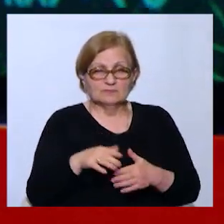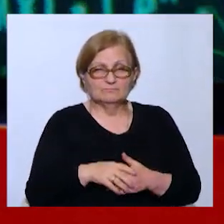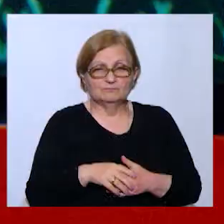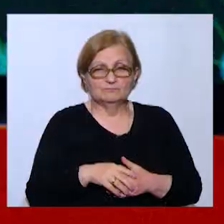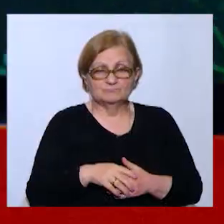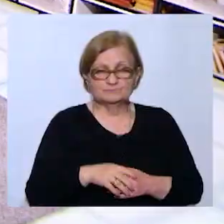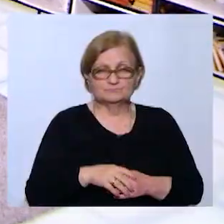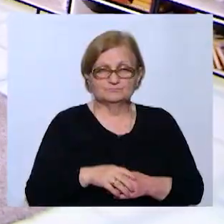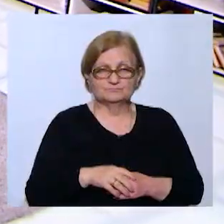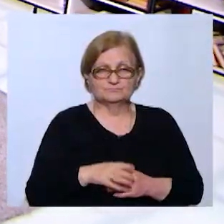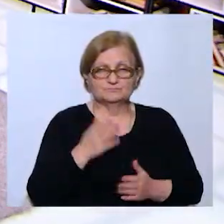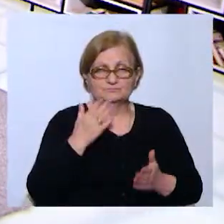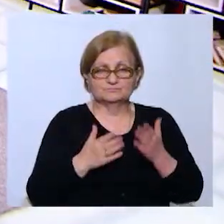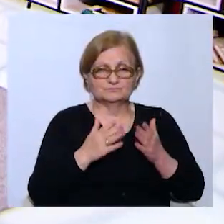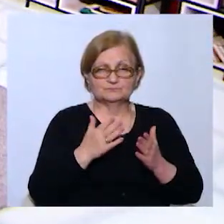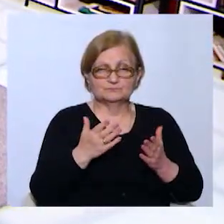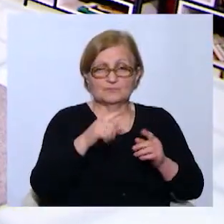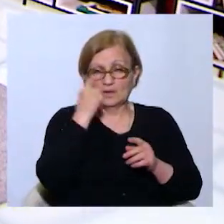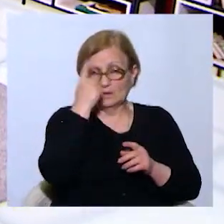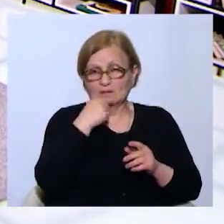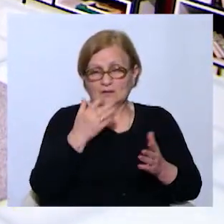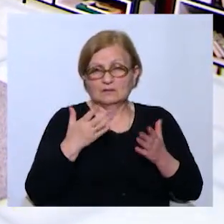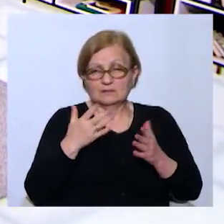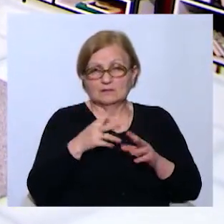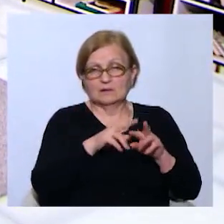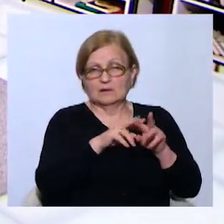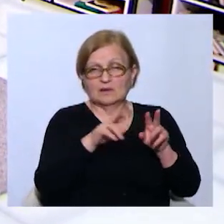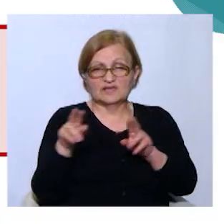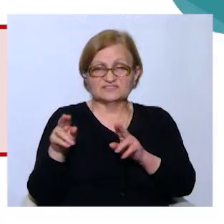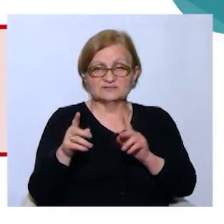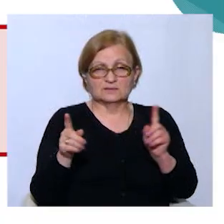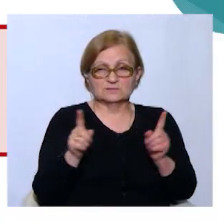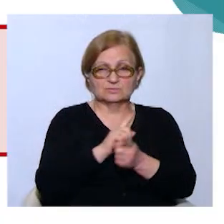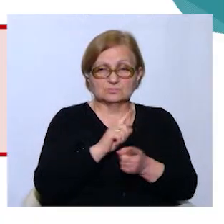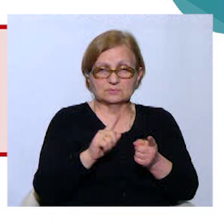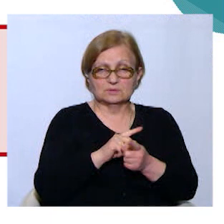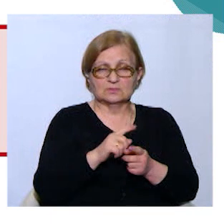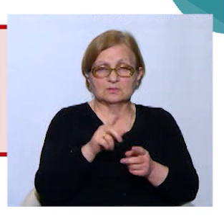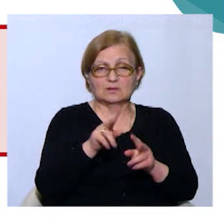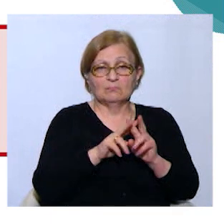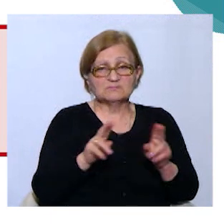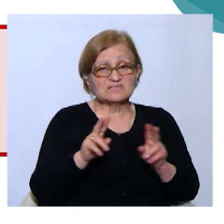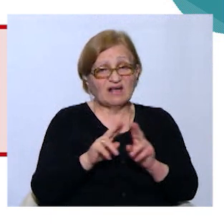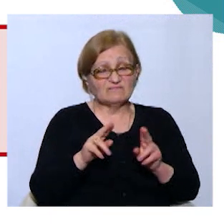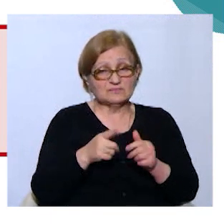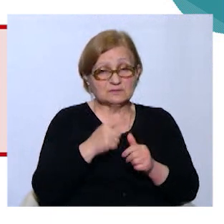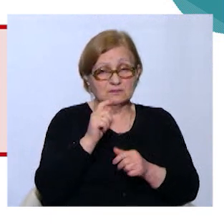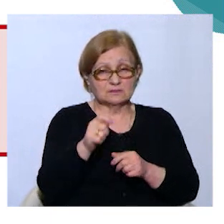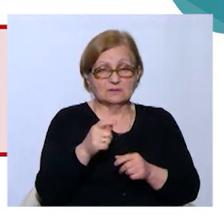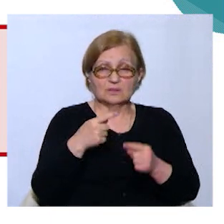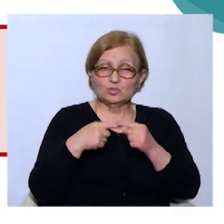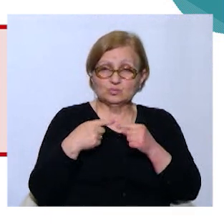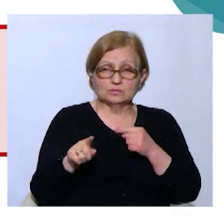ახლა გავიაროთ. თუ გამოსახულებაში რამდენიმე წევს ერთნაირი ცვლადი აქვს, მაშინ მათ მსგავსი წევრები ეწოდებათ, თუ